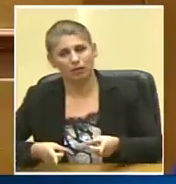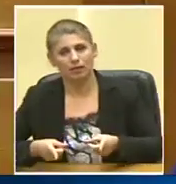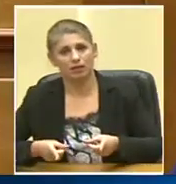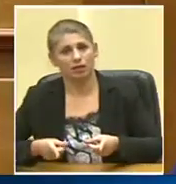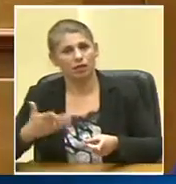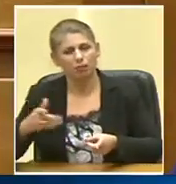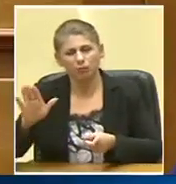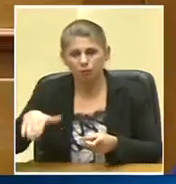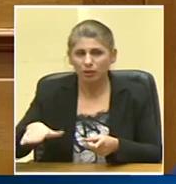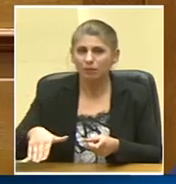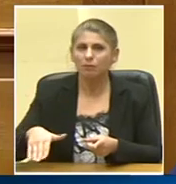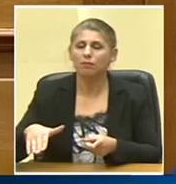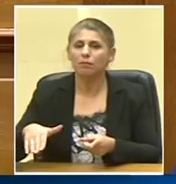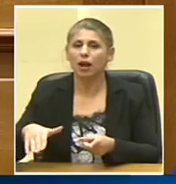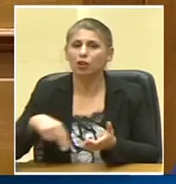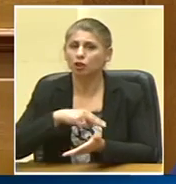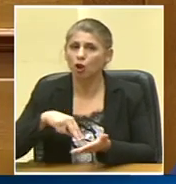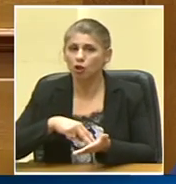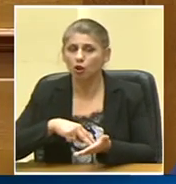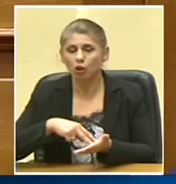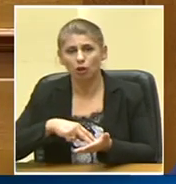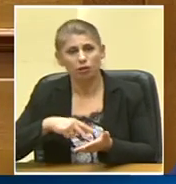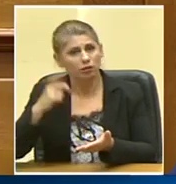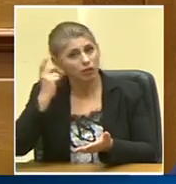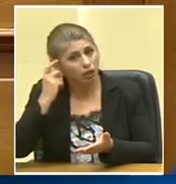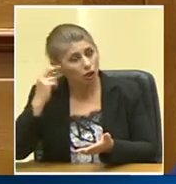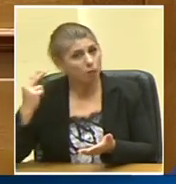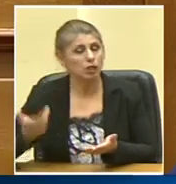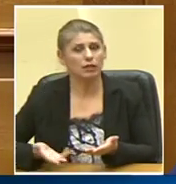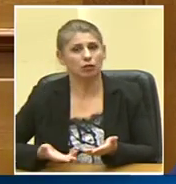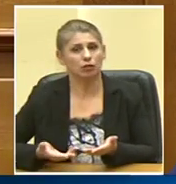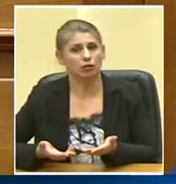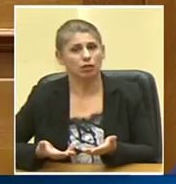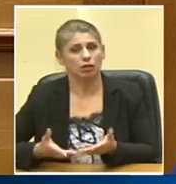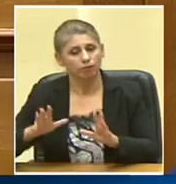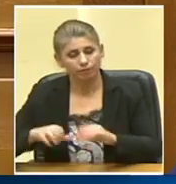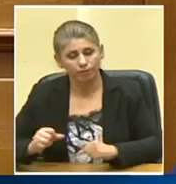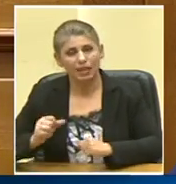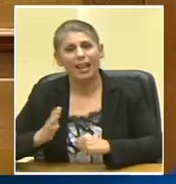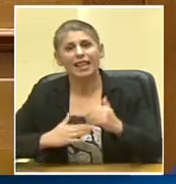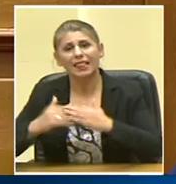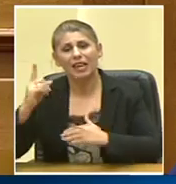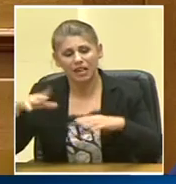που υποτιμά εν τέλει το ρόλο και την νοημοσύνη τους και εγκαθιδρύει ένα καθεστώς